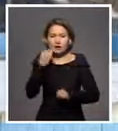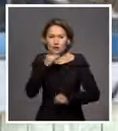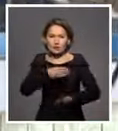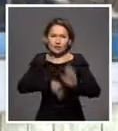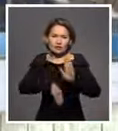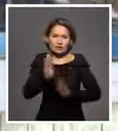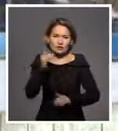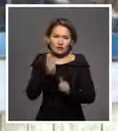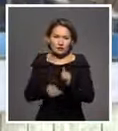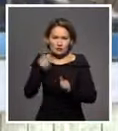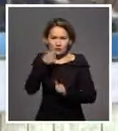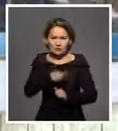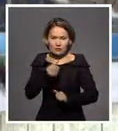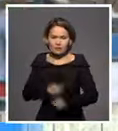төрешілер.